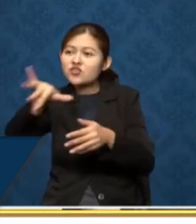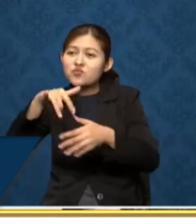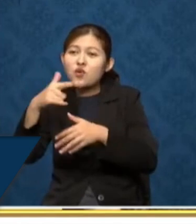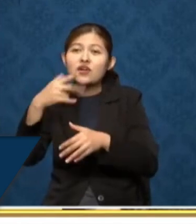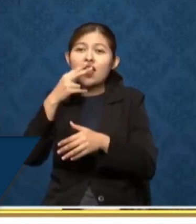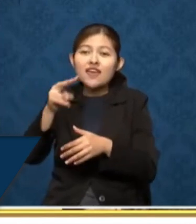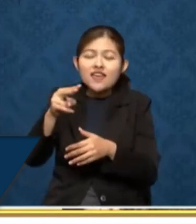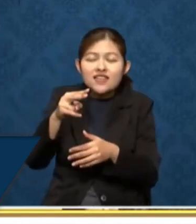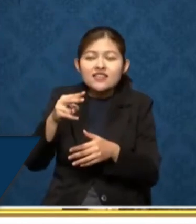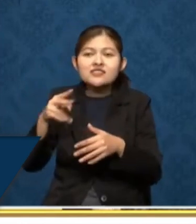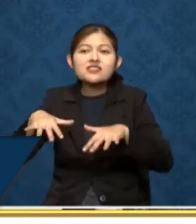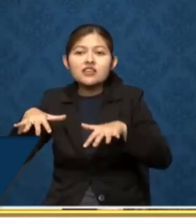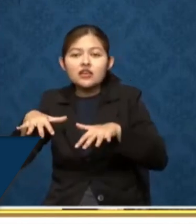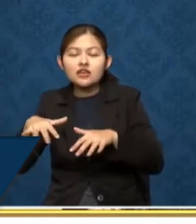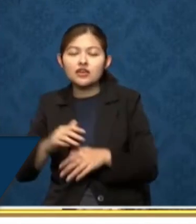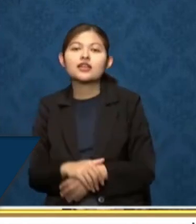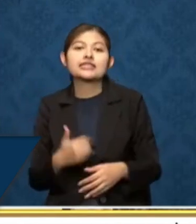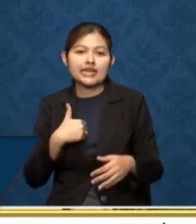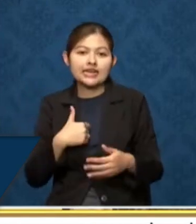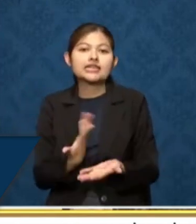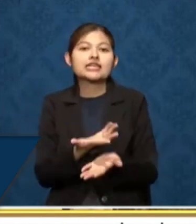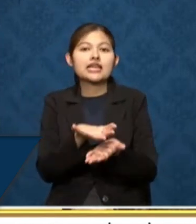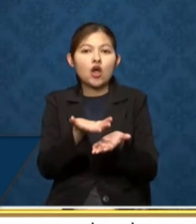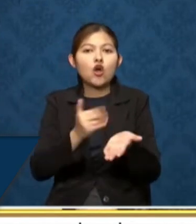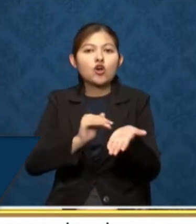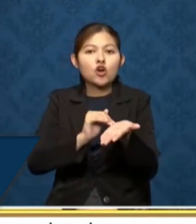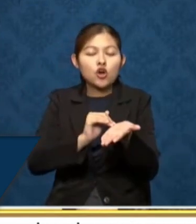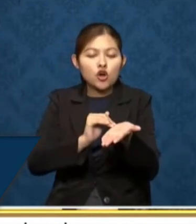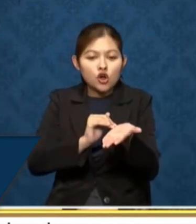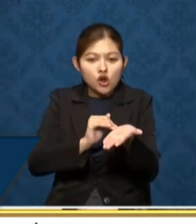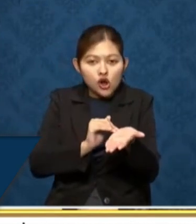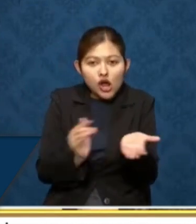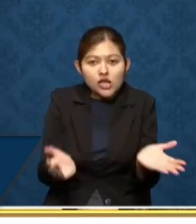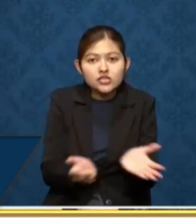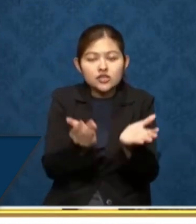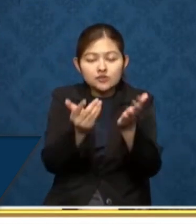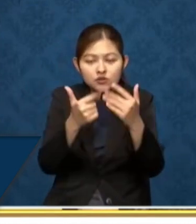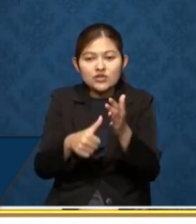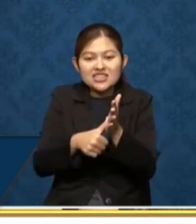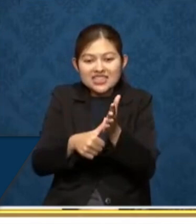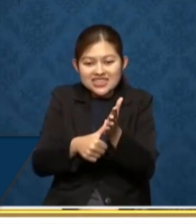ดิฉันสนับสนุนค่ะขอให้มีการแก้ปัญหาหนี้สินแบบนี้อย่างยั่ง